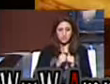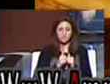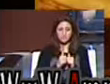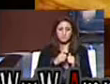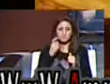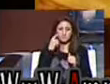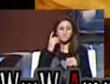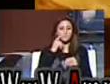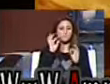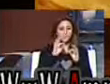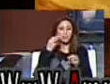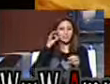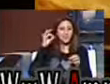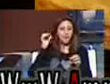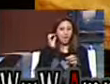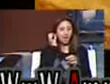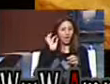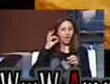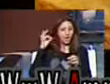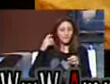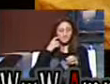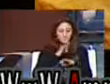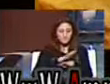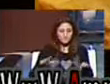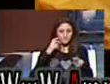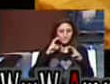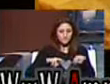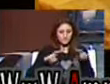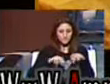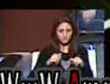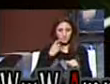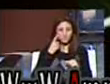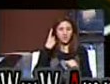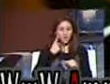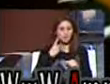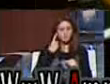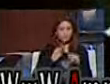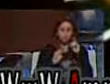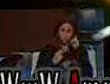والتنقيب العشوائي عن الذهب في الصحراء الشرقية بمحافظة أسوان.